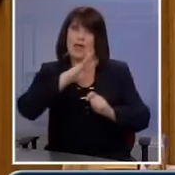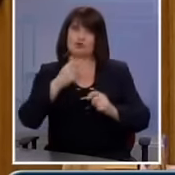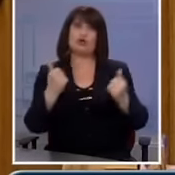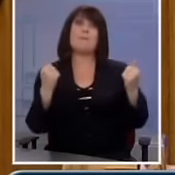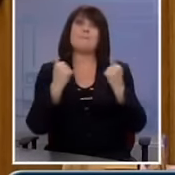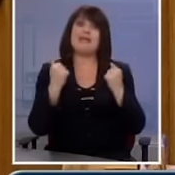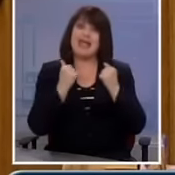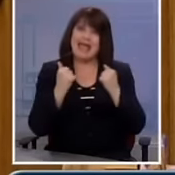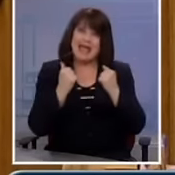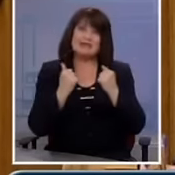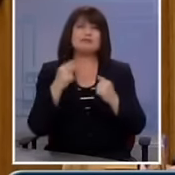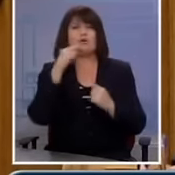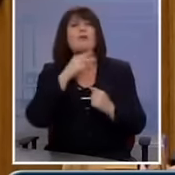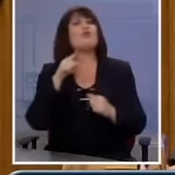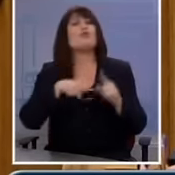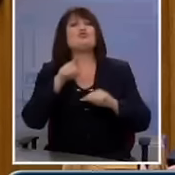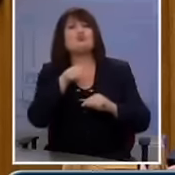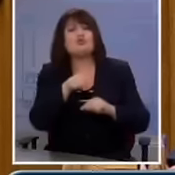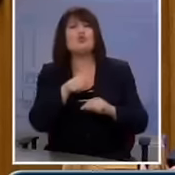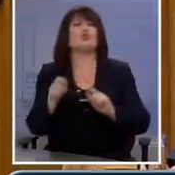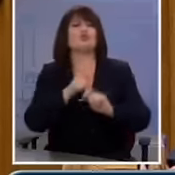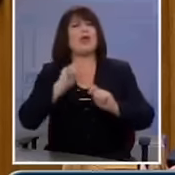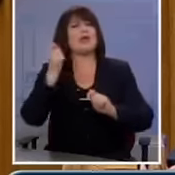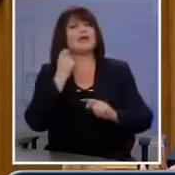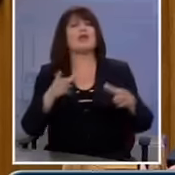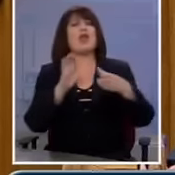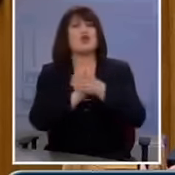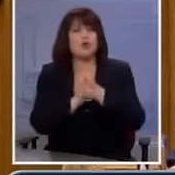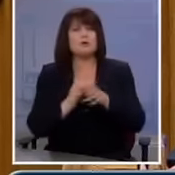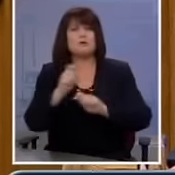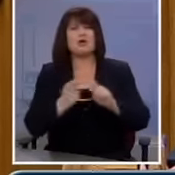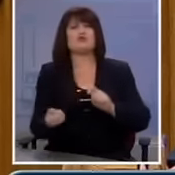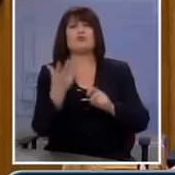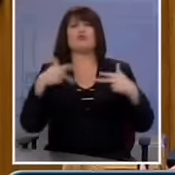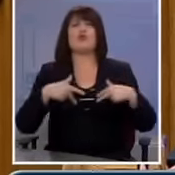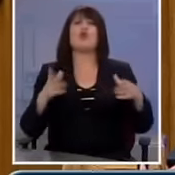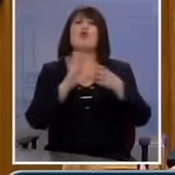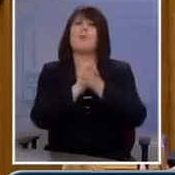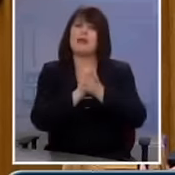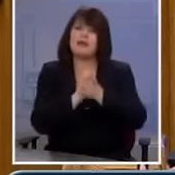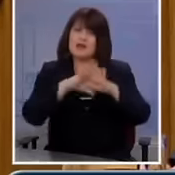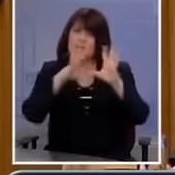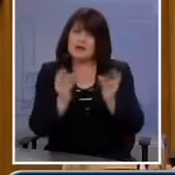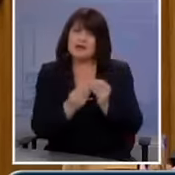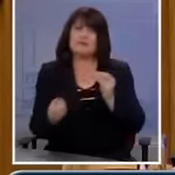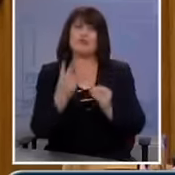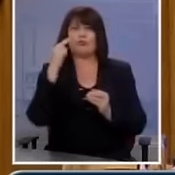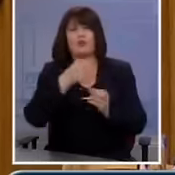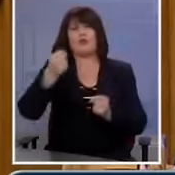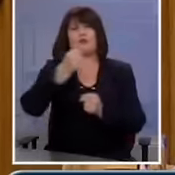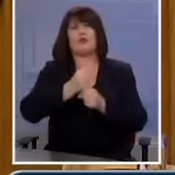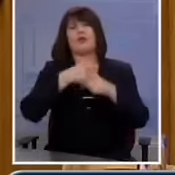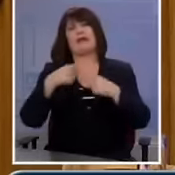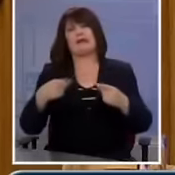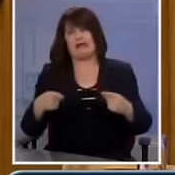για την επιλογή πρωθυπουργών, κυβερνήσεων εθνικής ενότητας, οικουμενικών, νέων πρωθυπουργών κλπ.